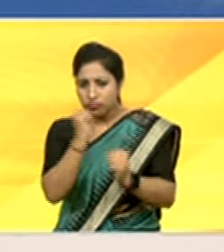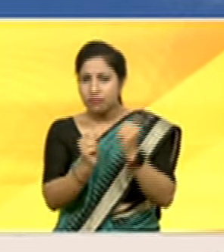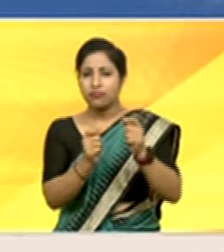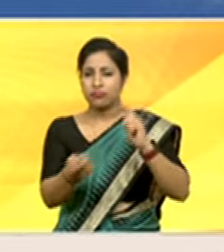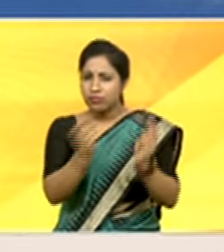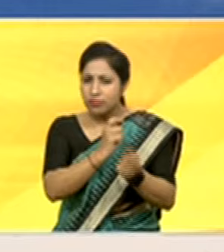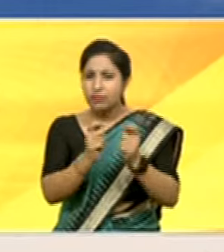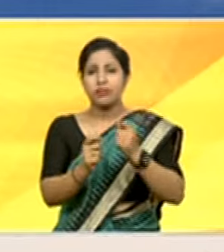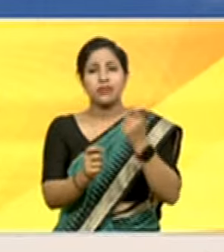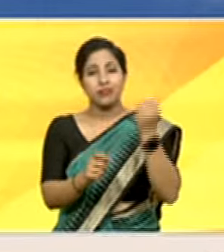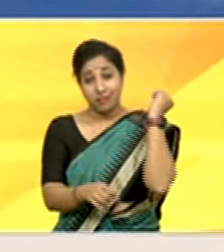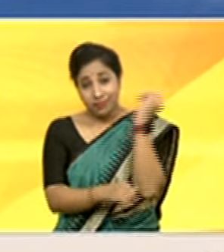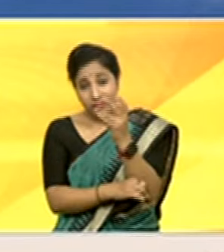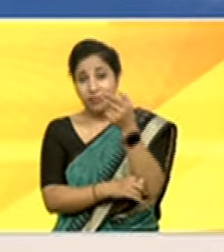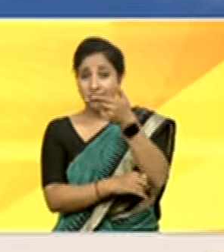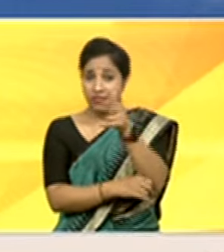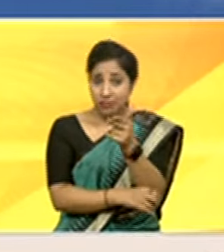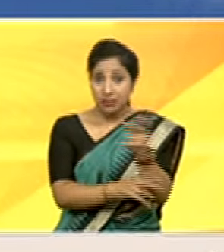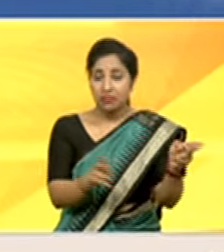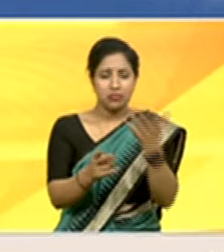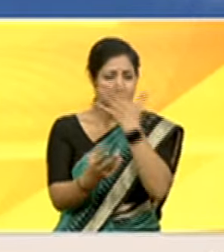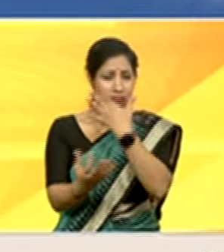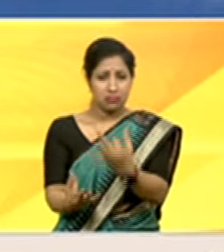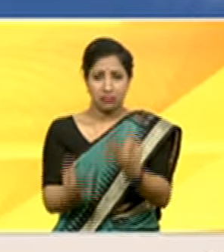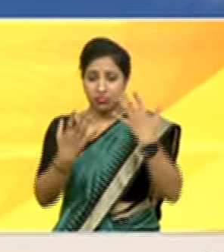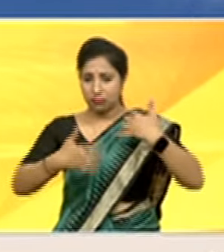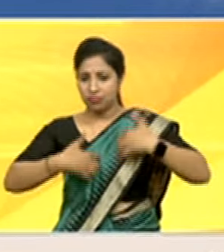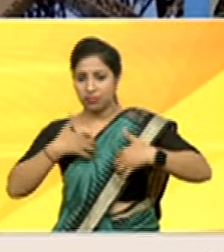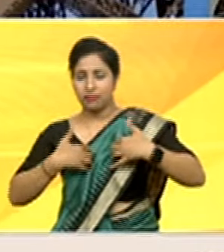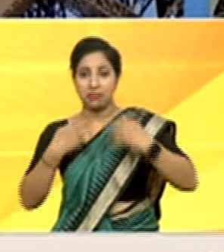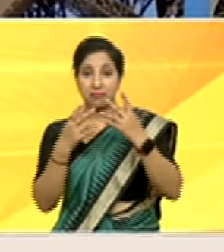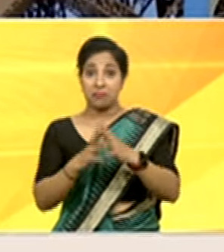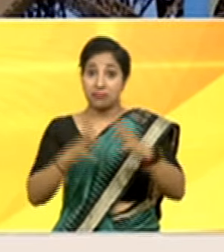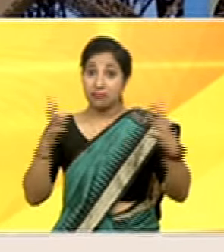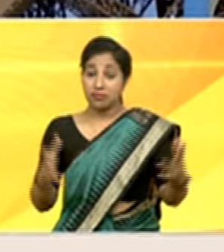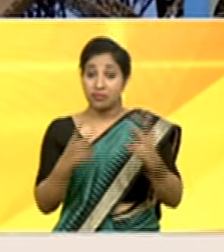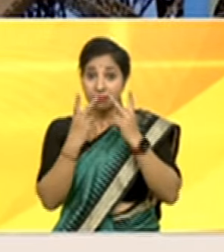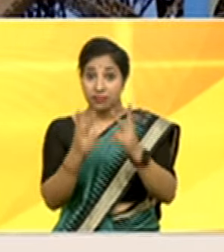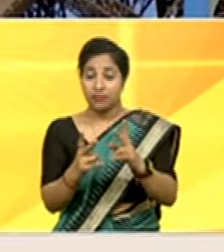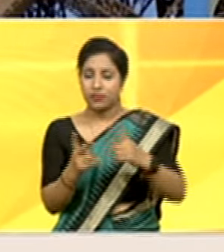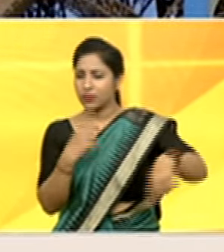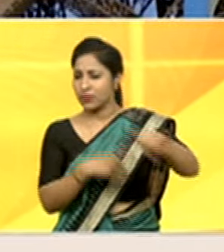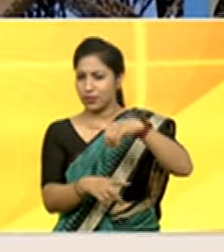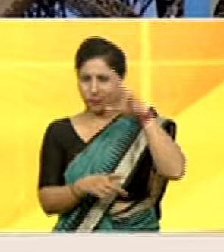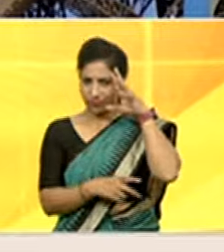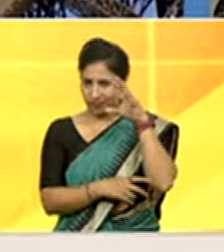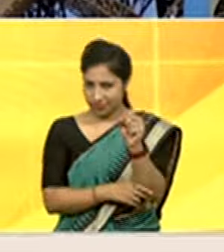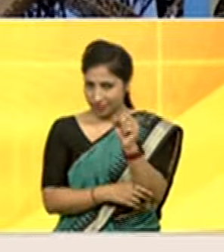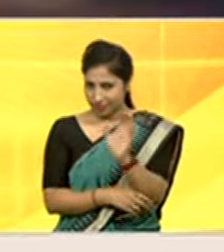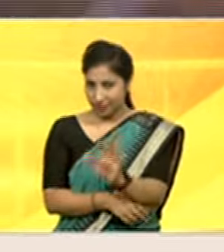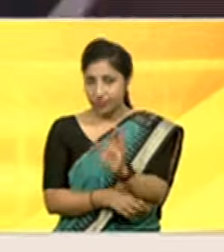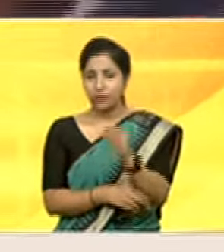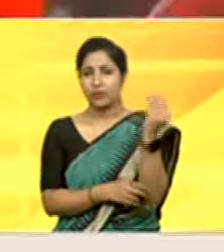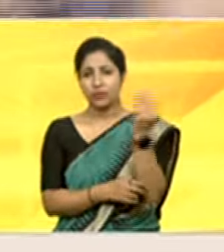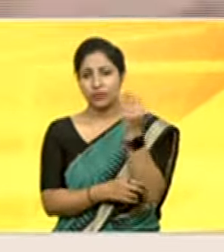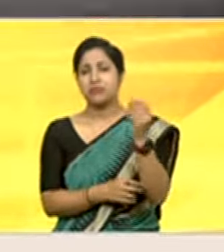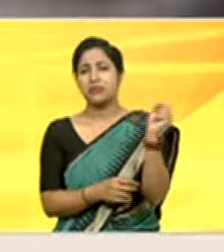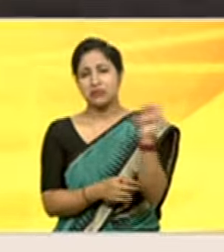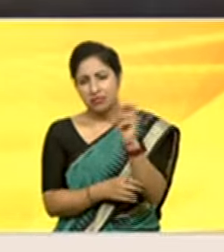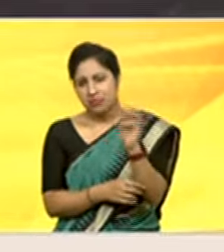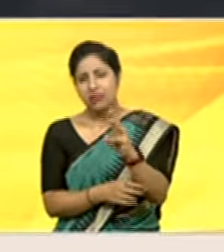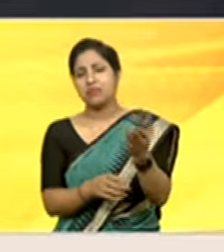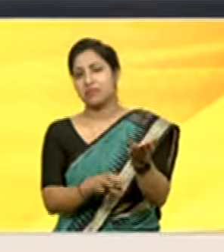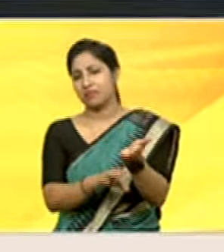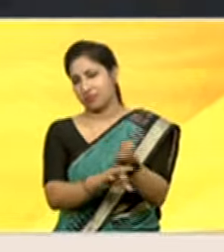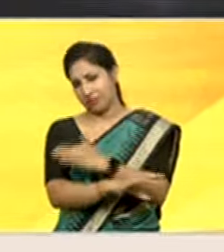अलग लेवल का रोमांच नजर आएगा आपको ध्यान होगा कुछ महिने पहले